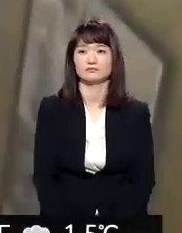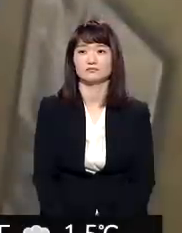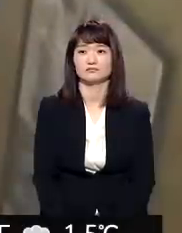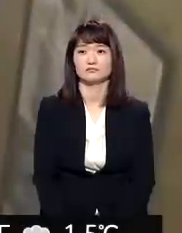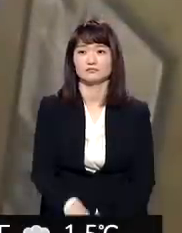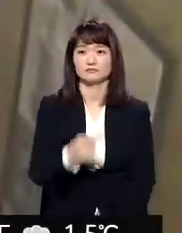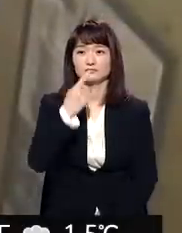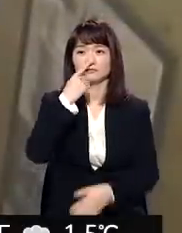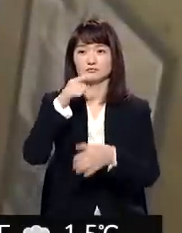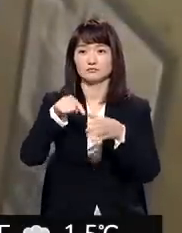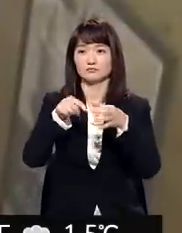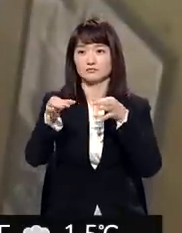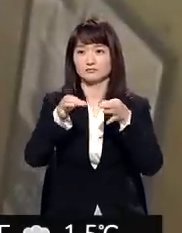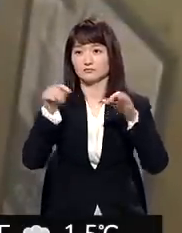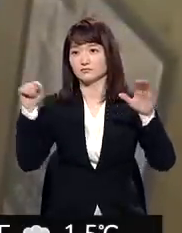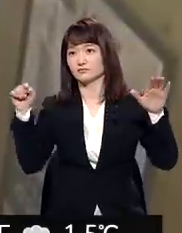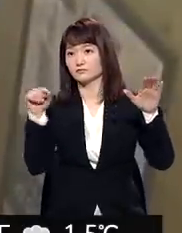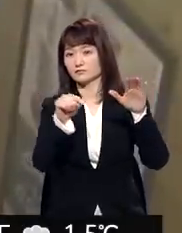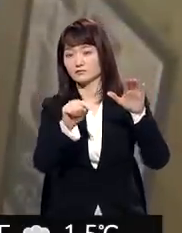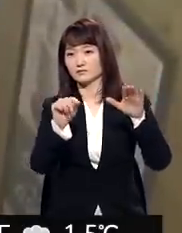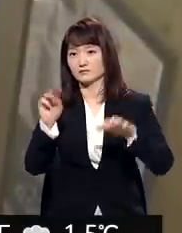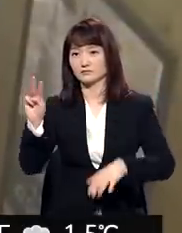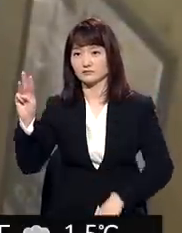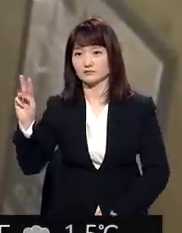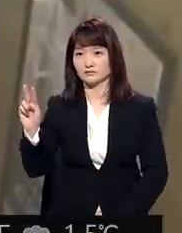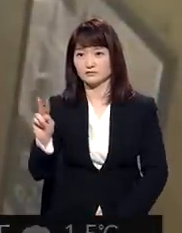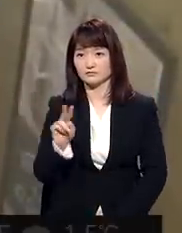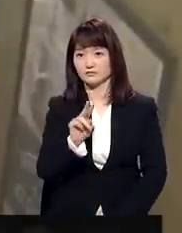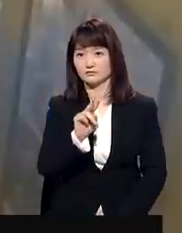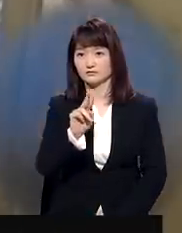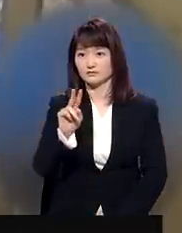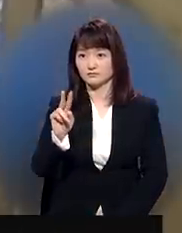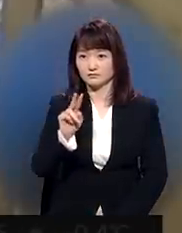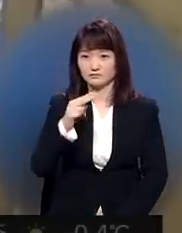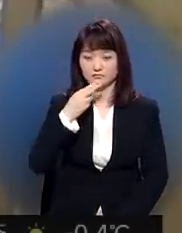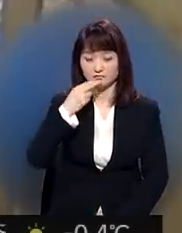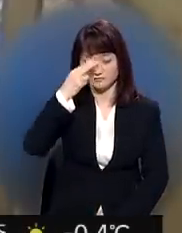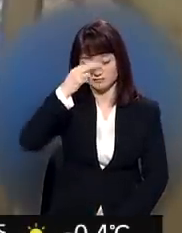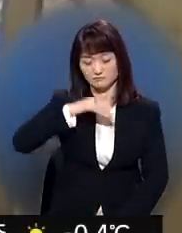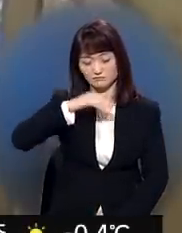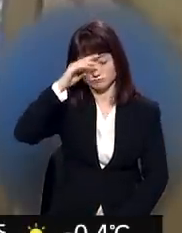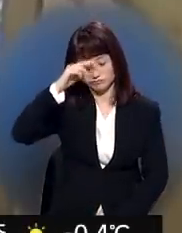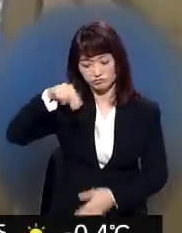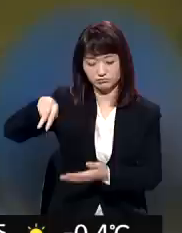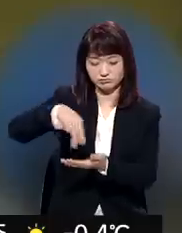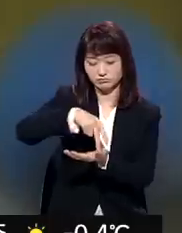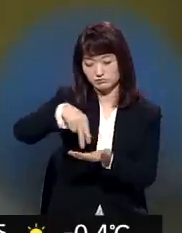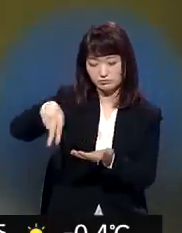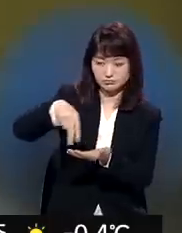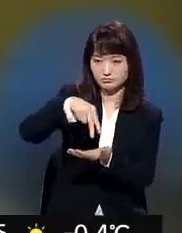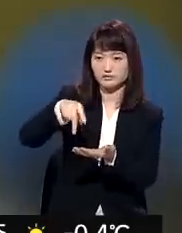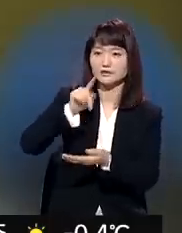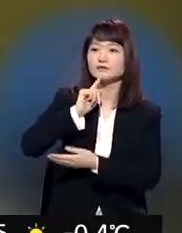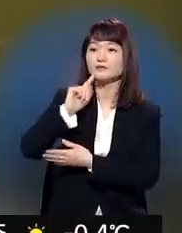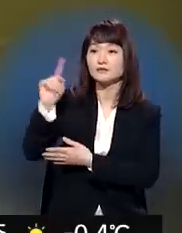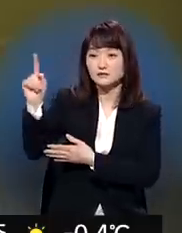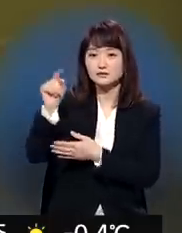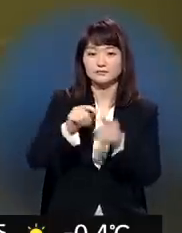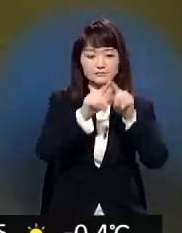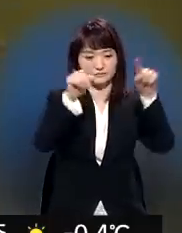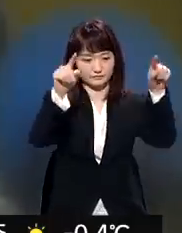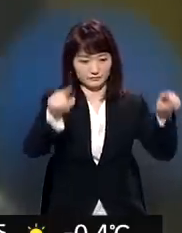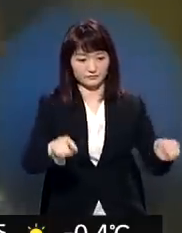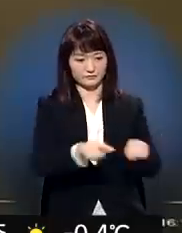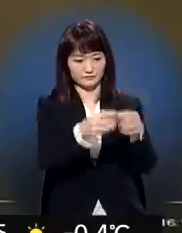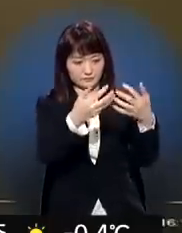자 카페로 들어오는 저 남성들 주목해 주세요 자 휘청휘청 호랑나비 추면서 주문을 하고 자 지금 키오스카 앞에서